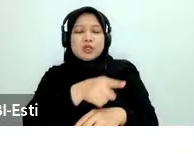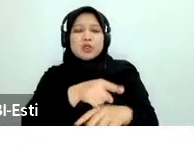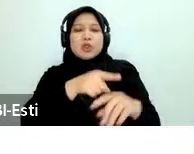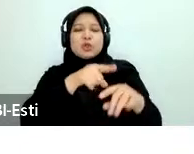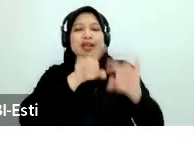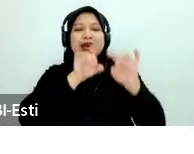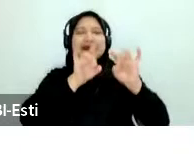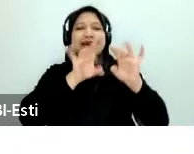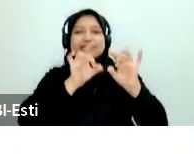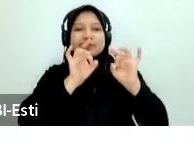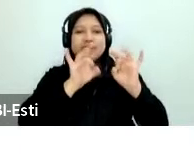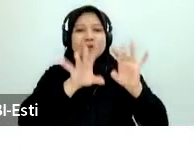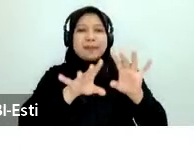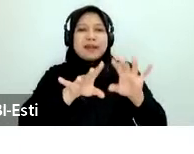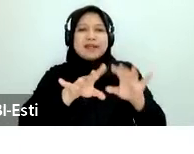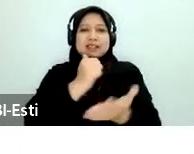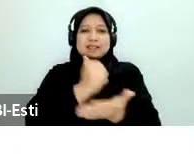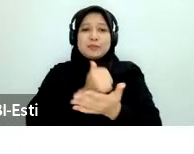Berikutnya